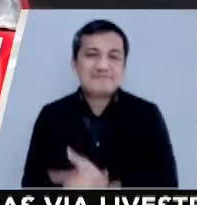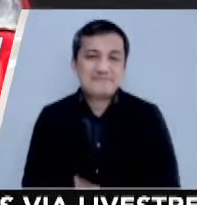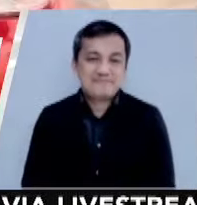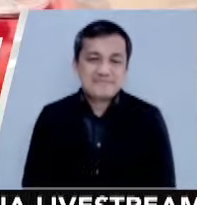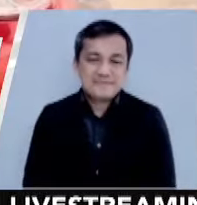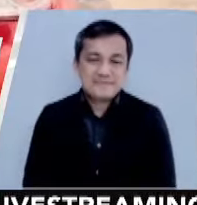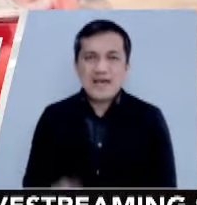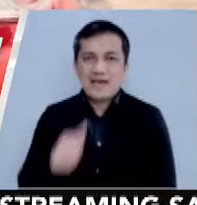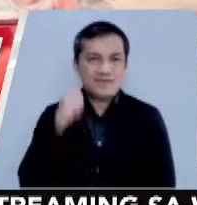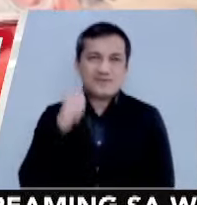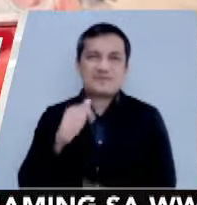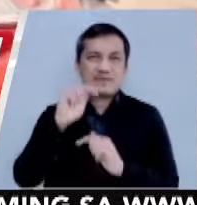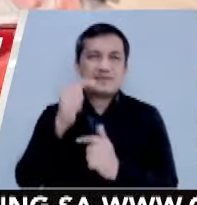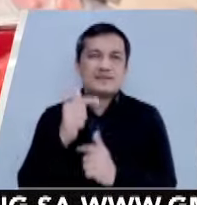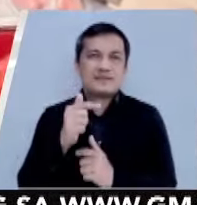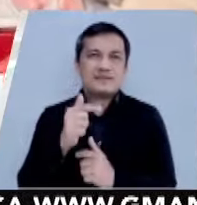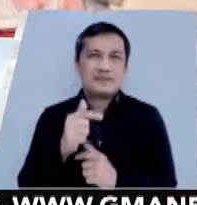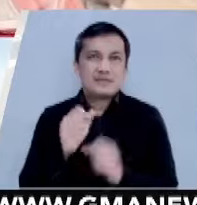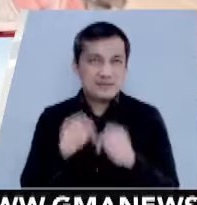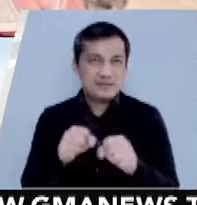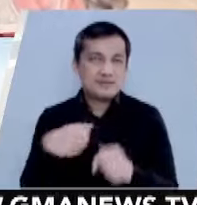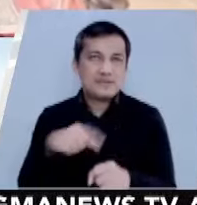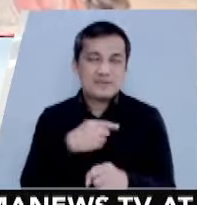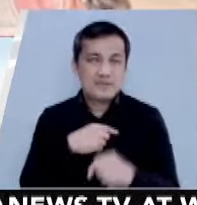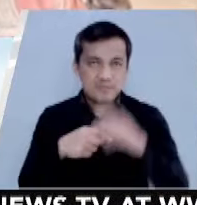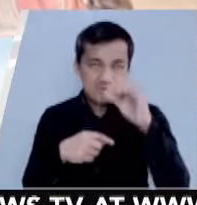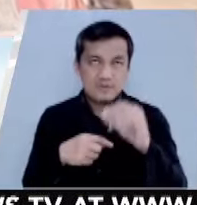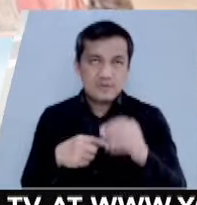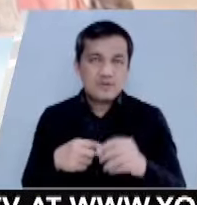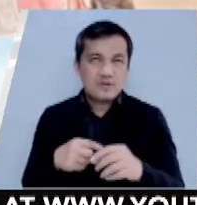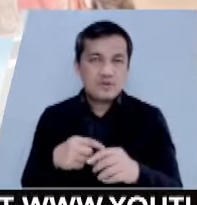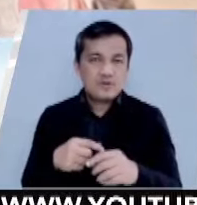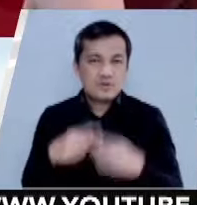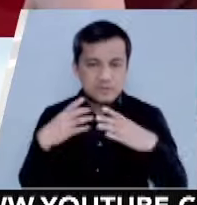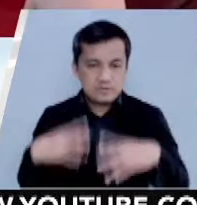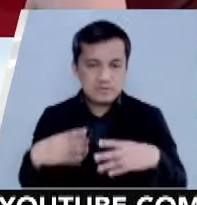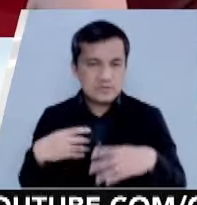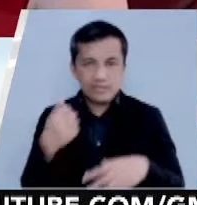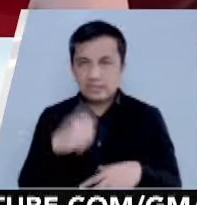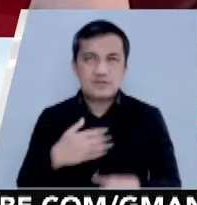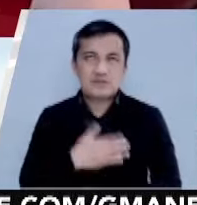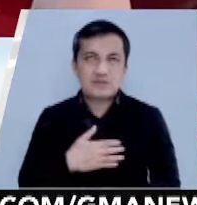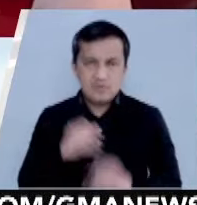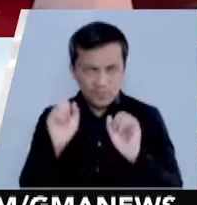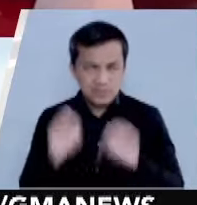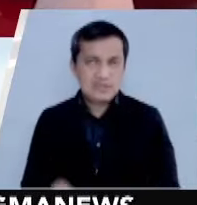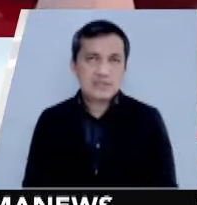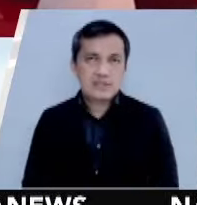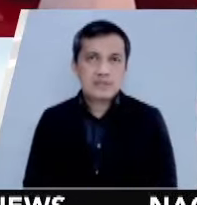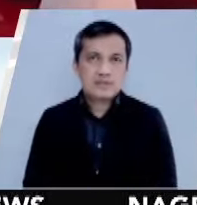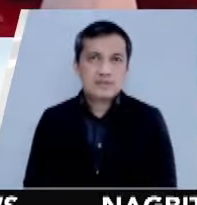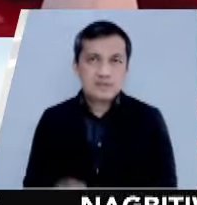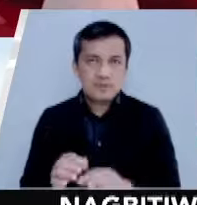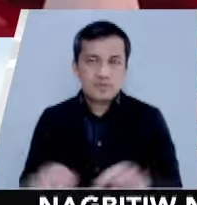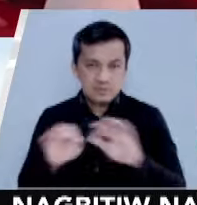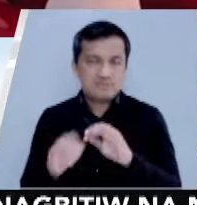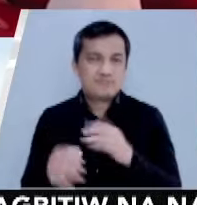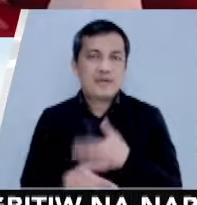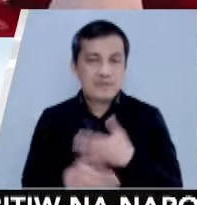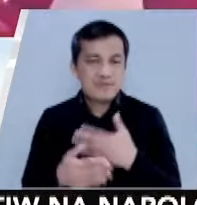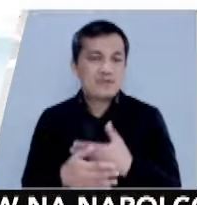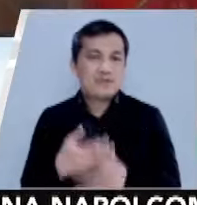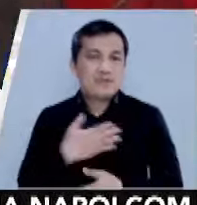malimitahan yung kakayahan namin ng mga lalaki na magsuot ng kung anong gusto namin. Kasi pwede naman talaga, as long as masaya kami at gusto namin yung